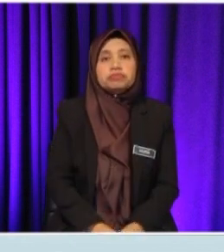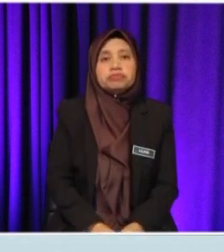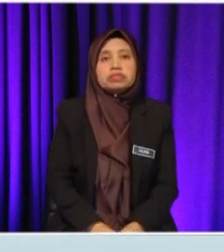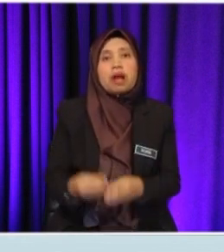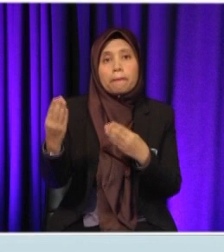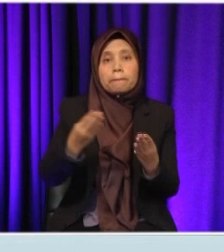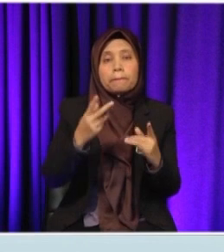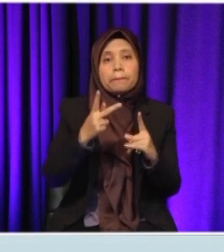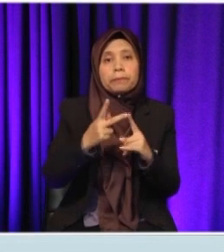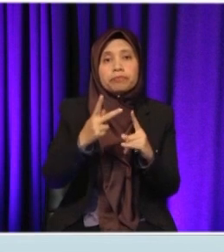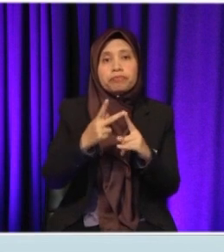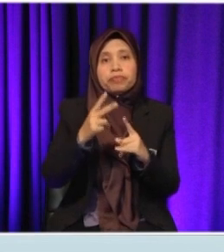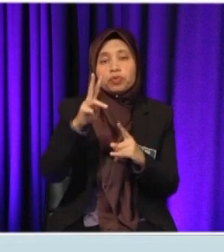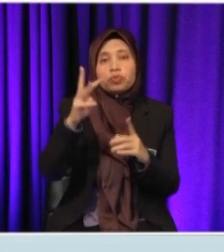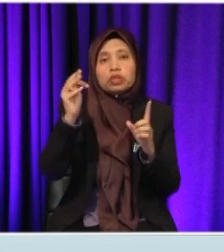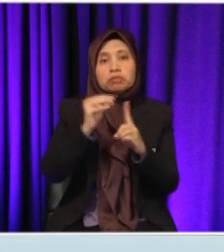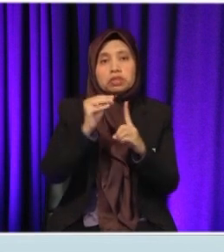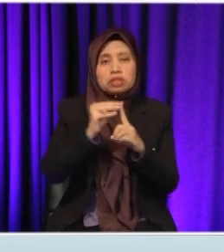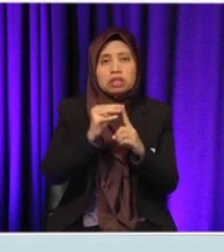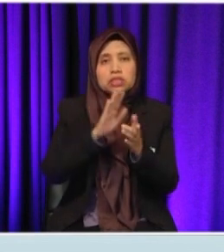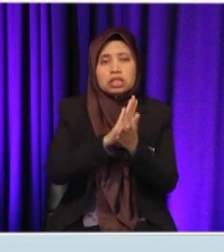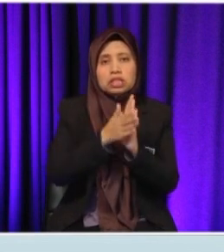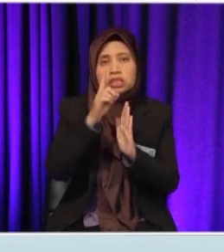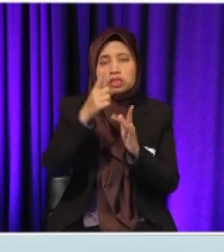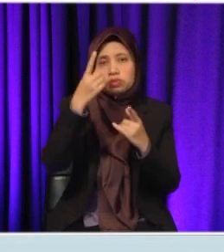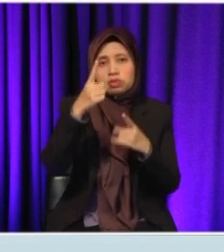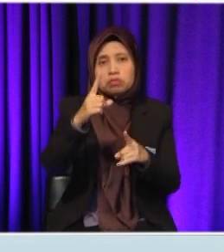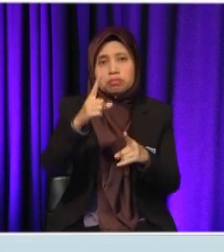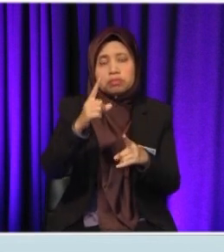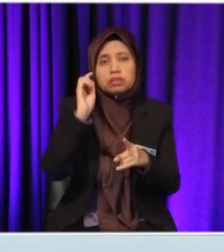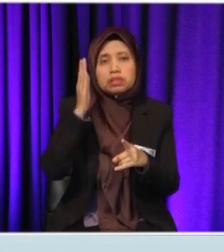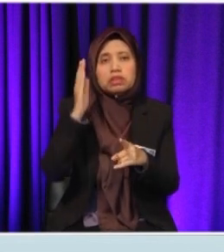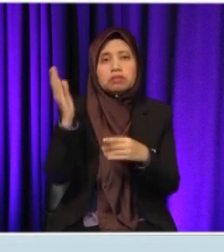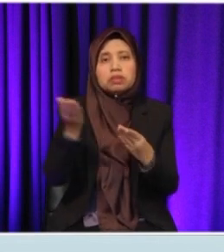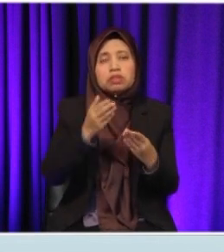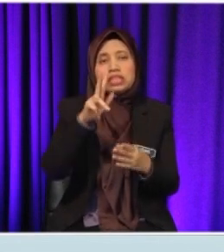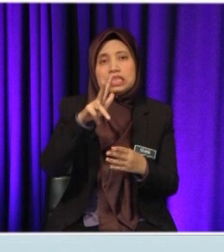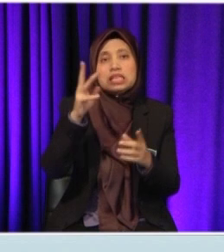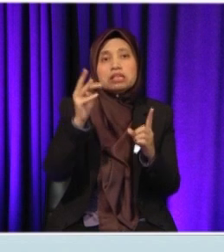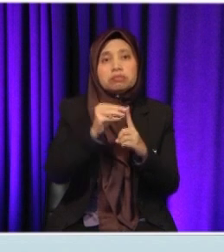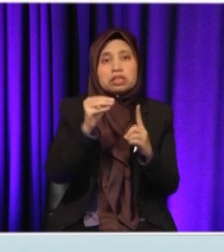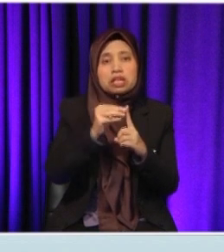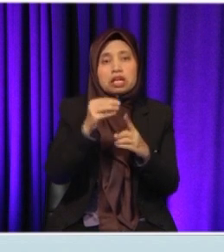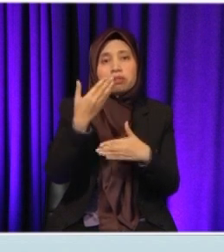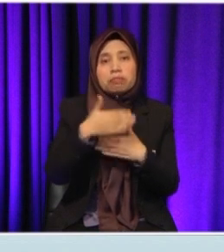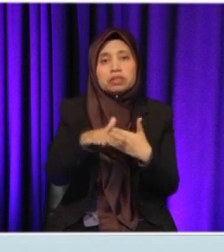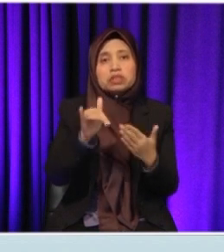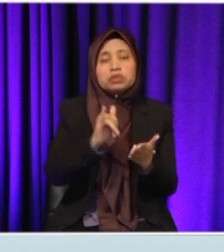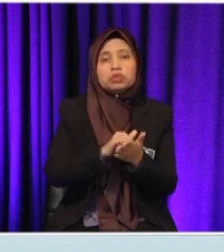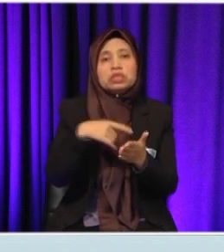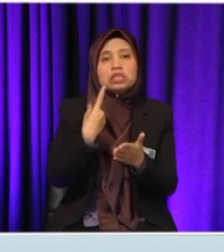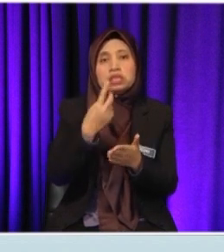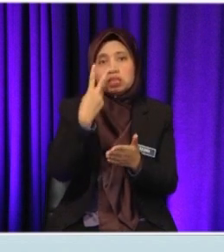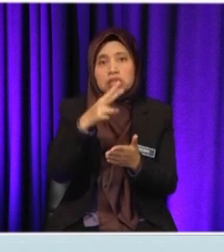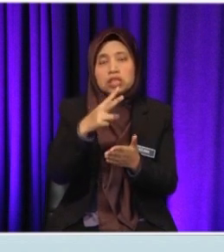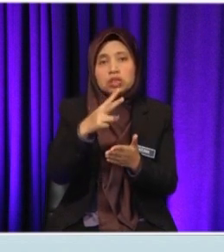membawa kepada 2 markah. Jadi, satu jawapan akan membawa kepada 3 markah. Kemudian, kita lihat yang kedua,